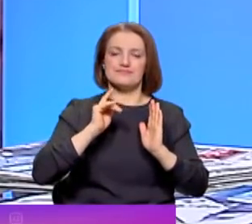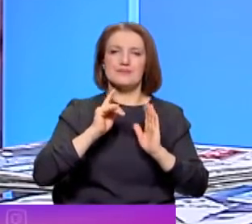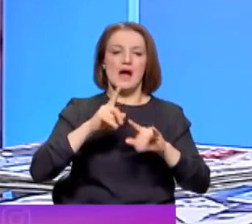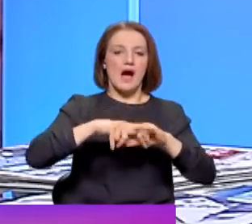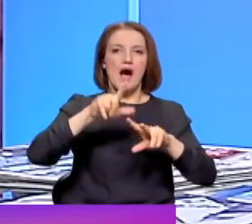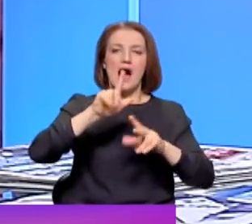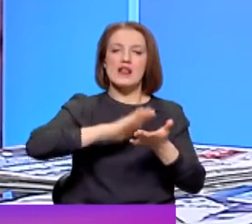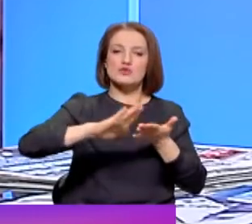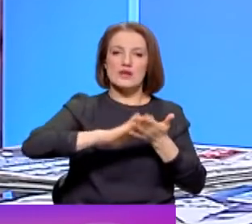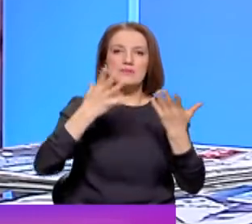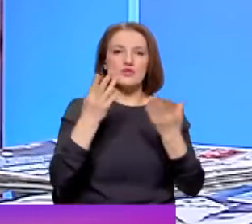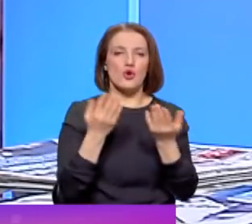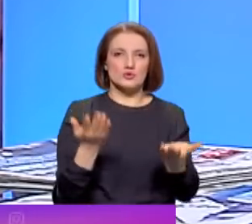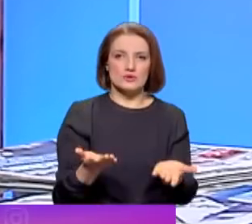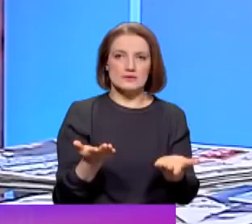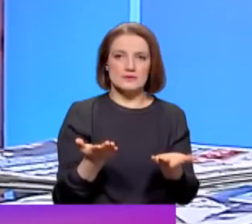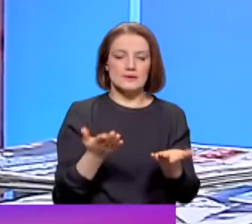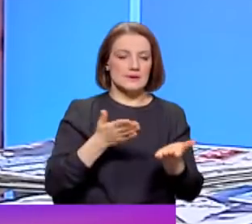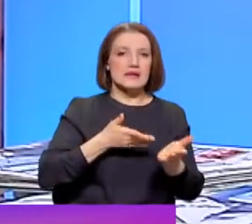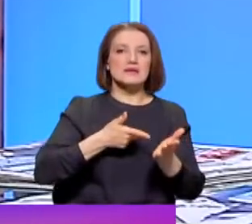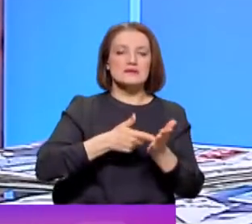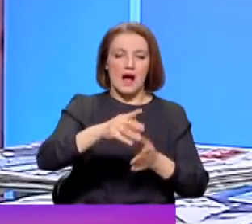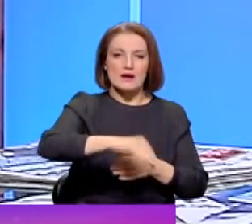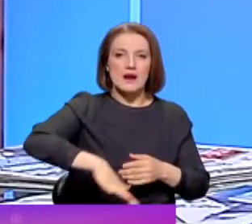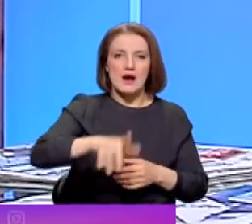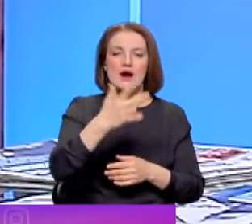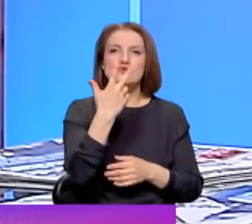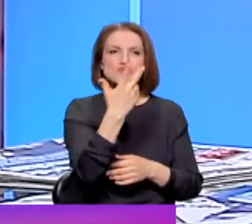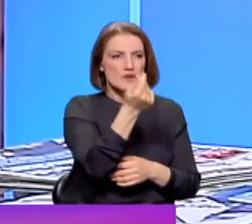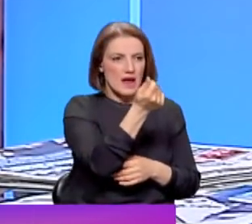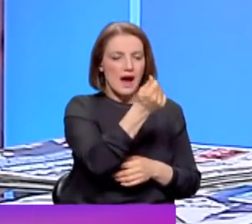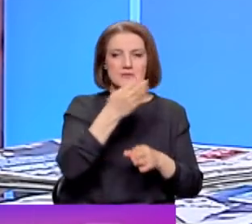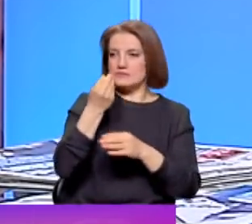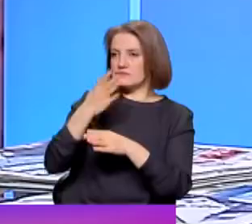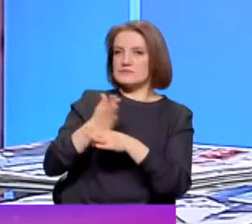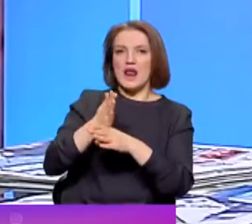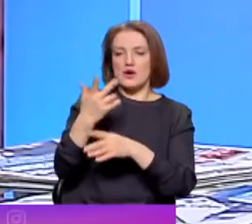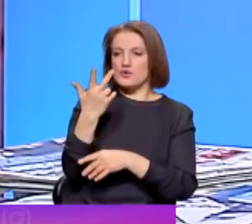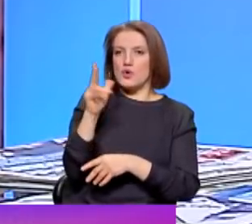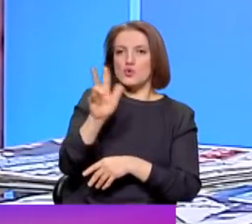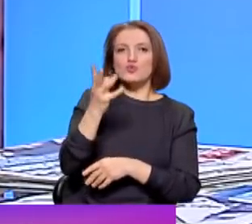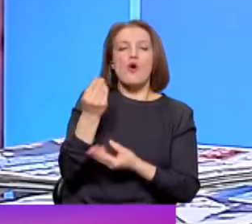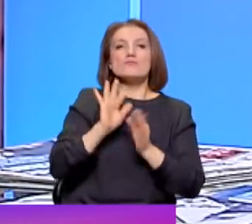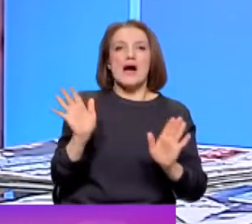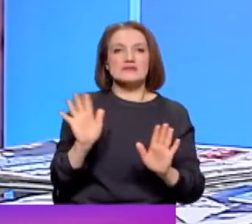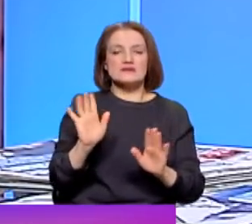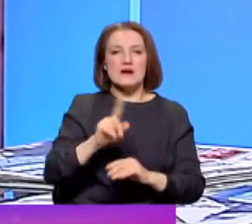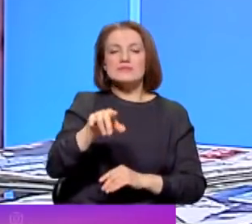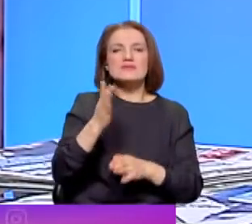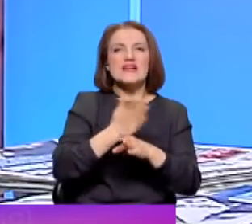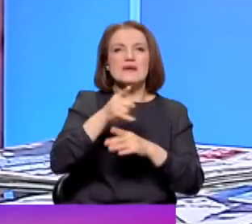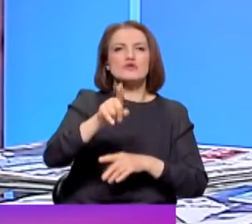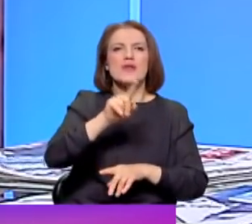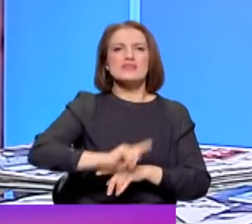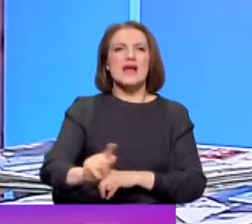Hal düzenlemesi olsa Hani tarlada 3 lira markete 30 lira olmaz Biz buraya neden denetlemiyor Uz Bununla ilgili